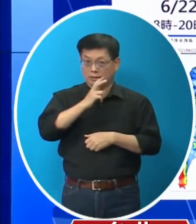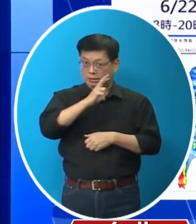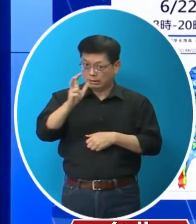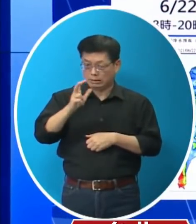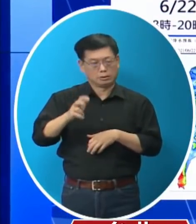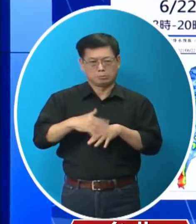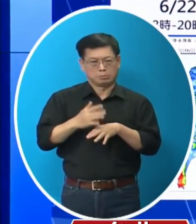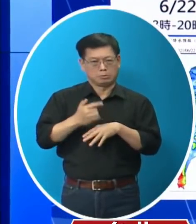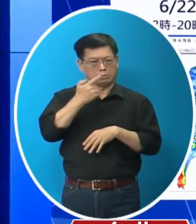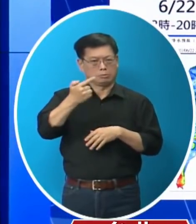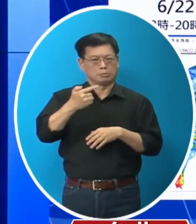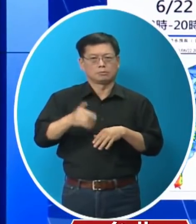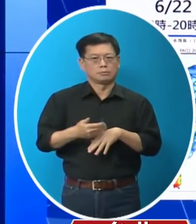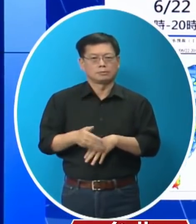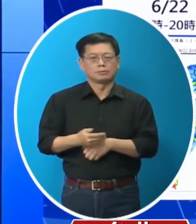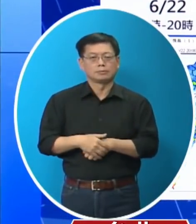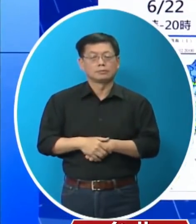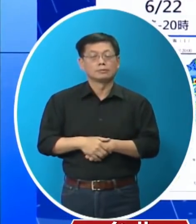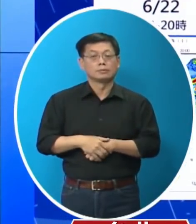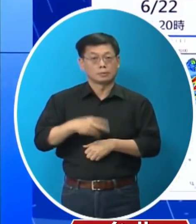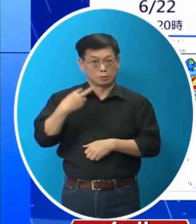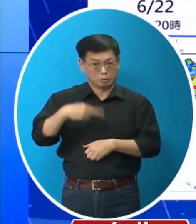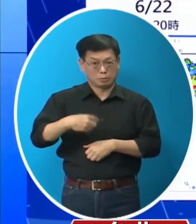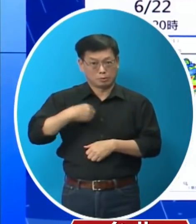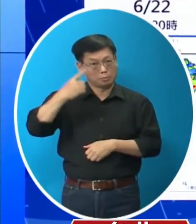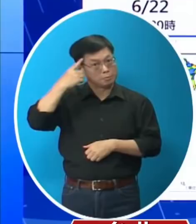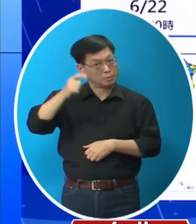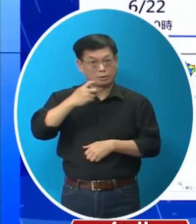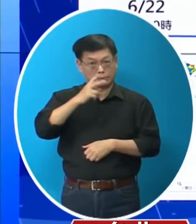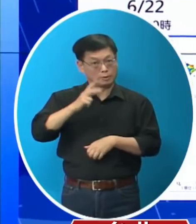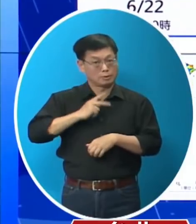天不会那么大了。这时间如果我们来看到